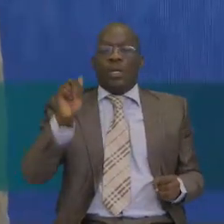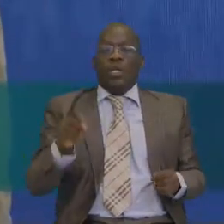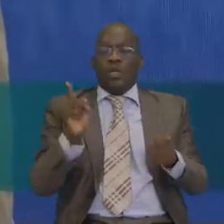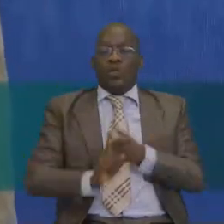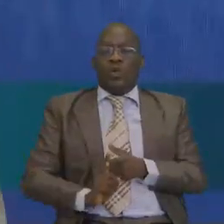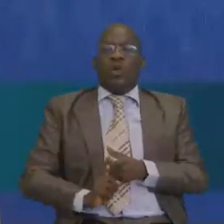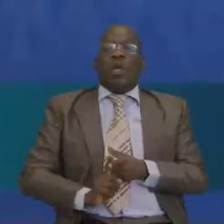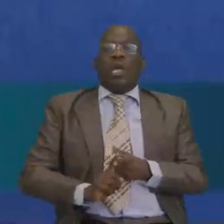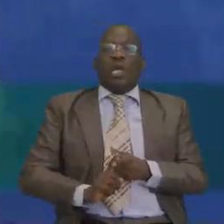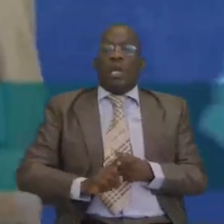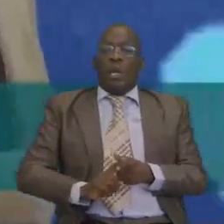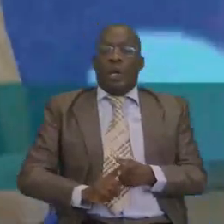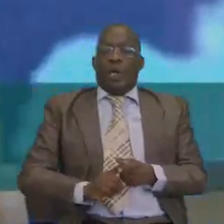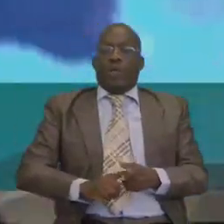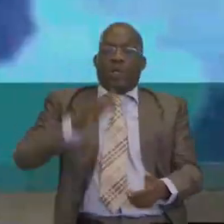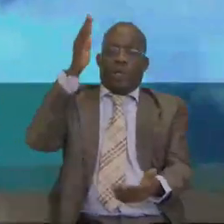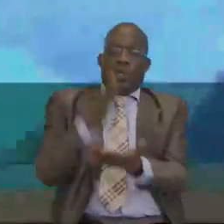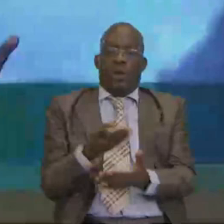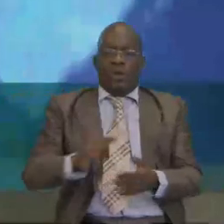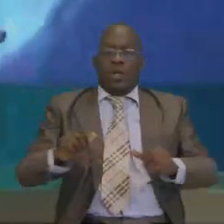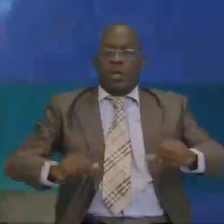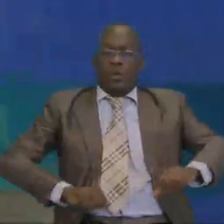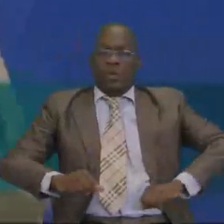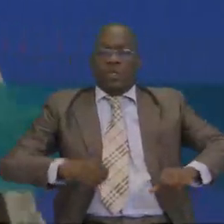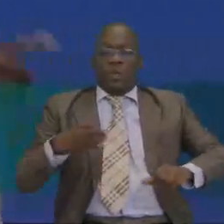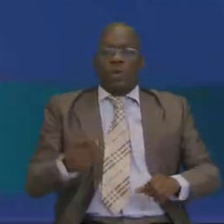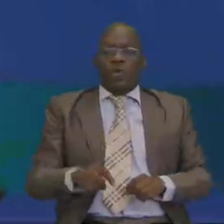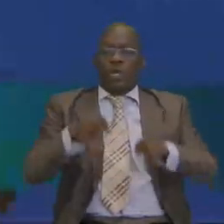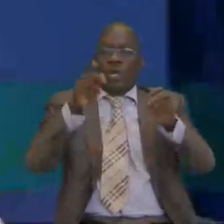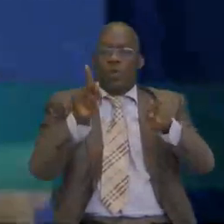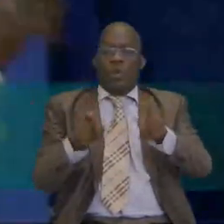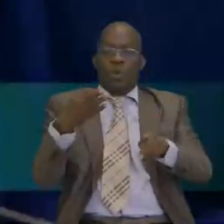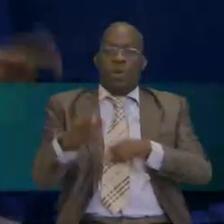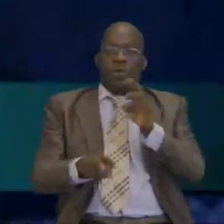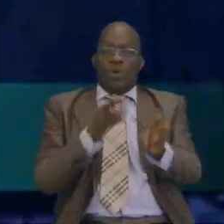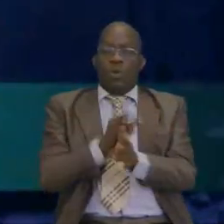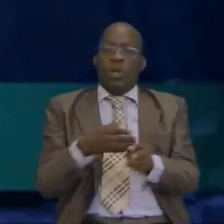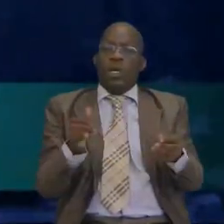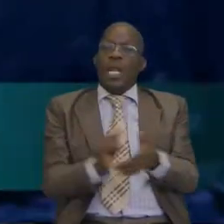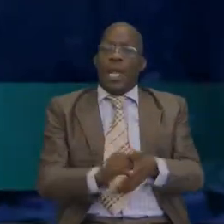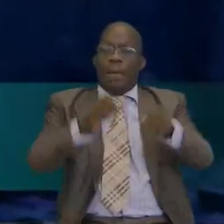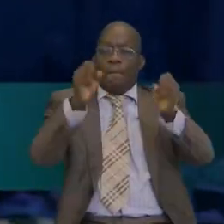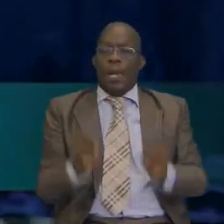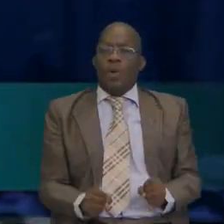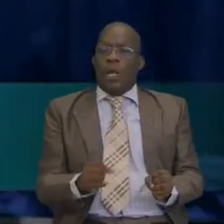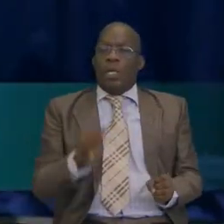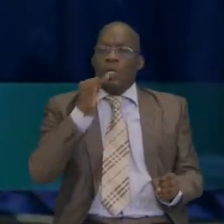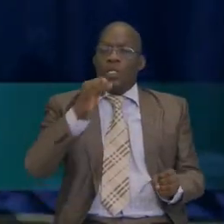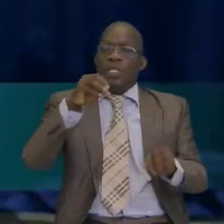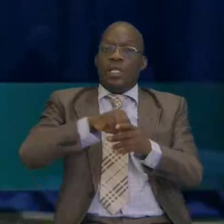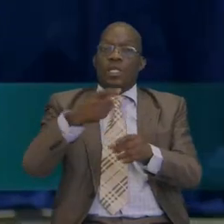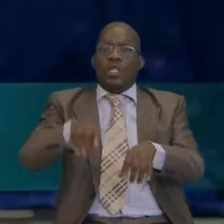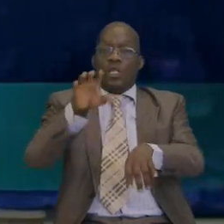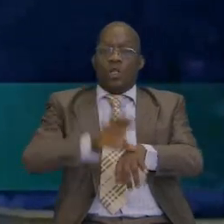donc la vantardise des gens du monde. Cette puissance réside